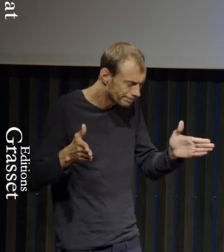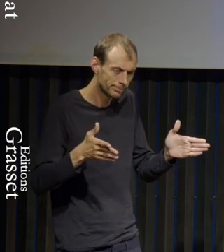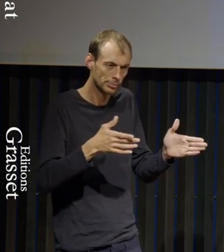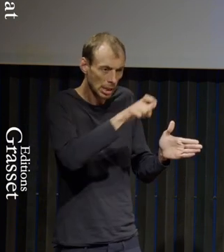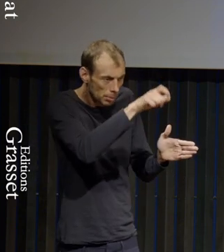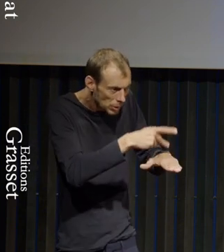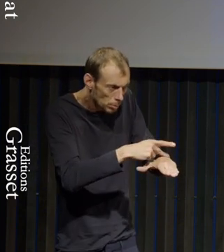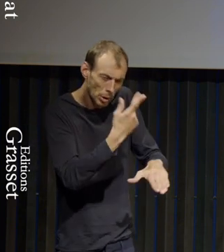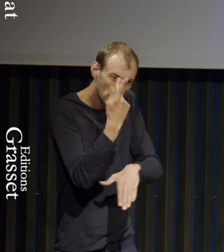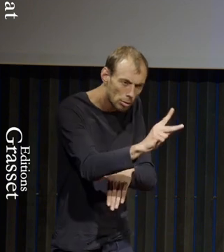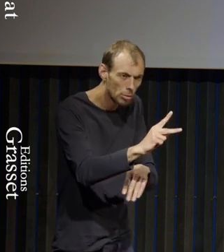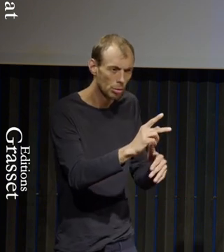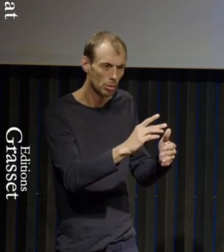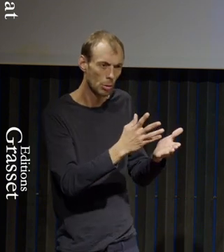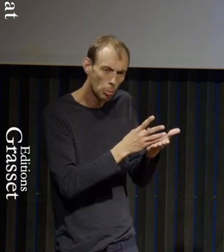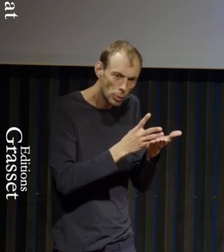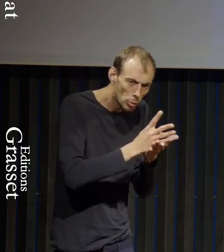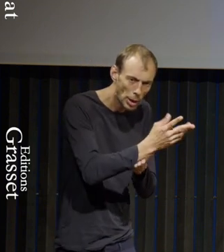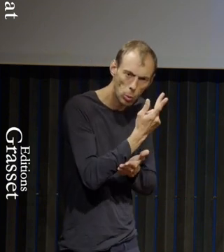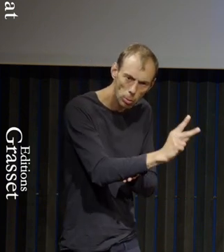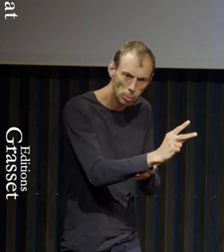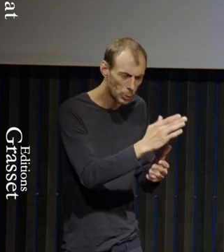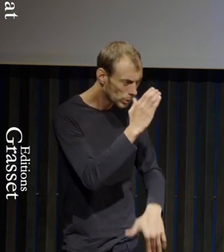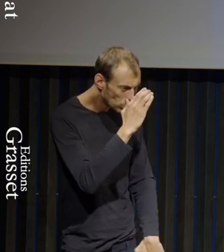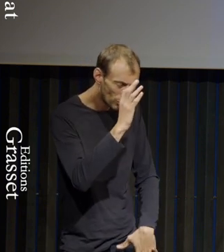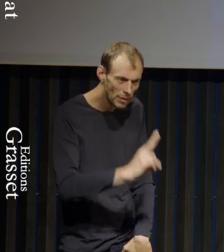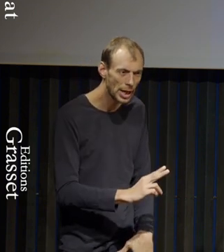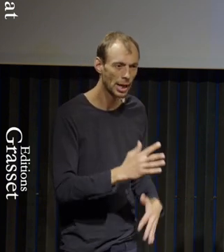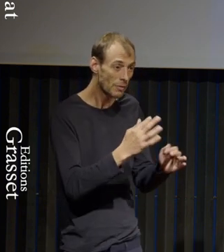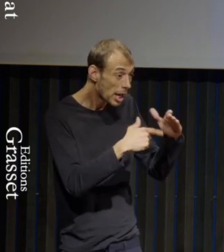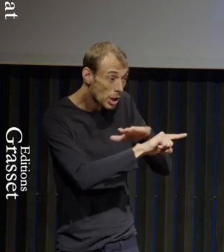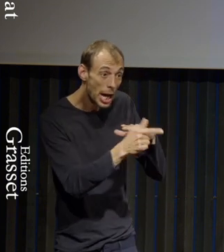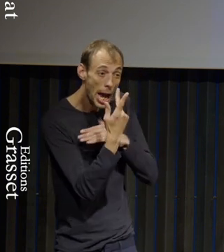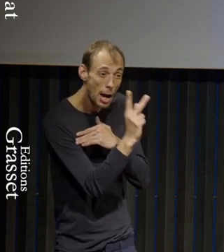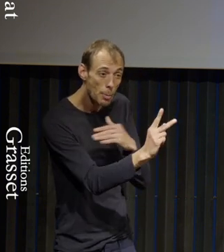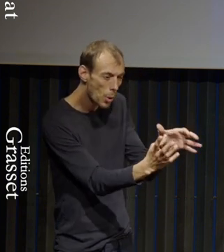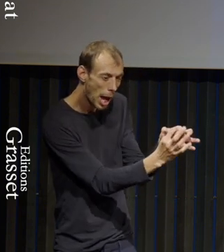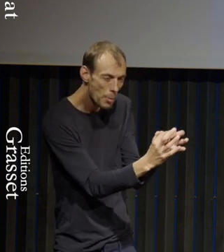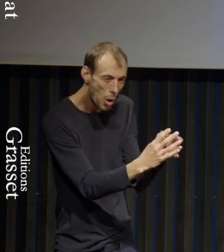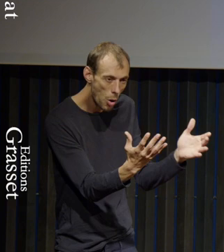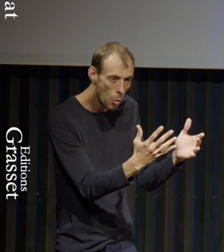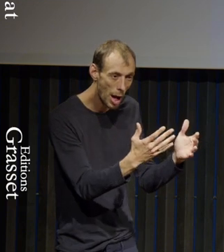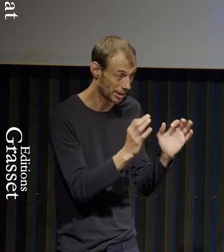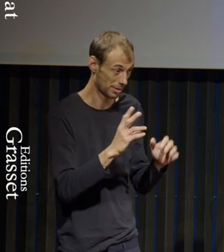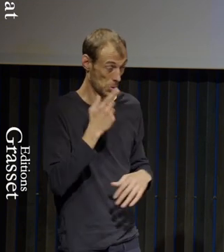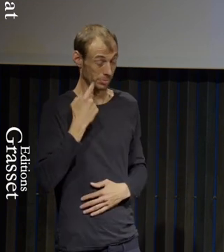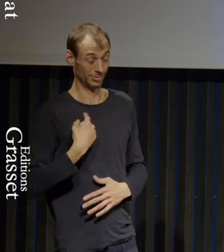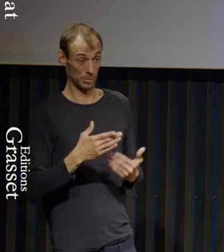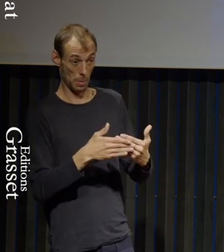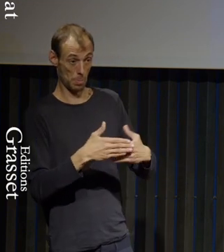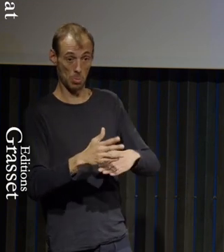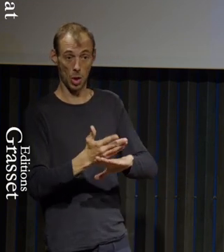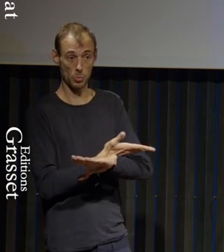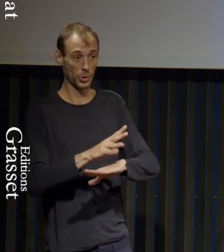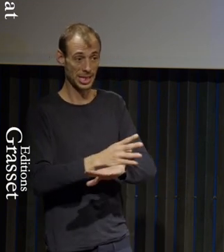de s'intéresser à ce rapport au langage particulier qui est proche de la poésie, qui, moi, personnellement, d'ailleurs, m'a amené à